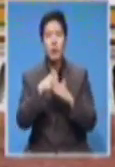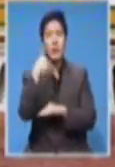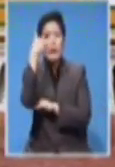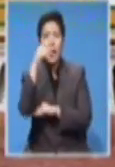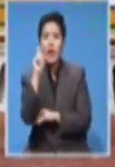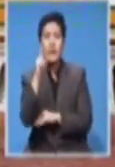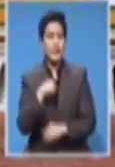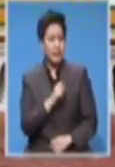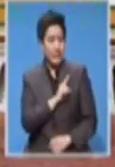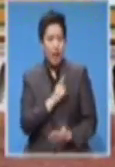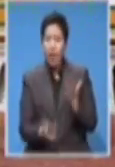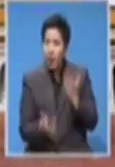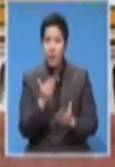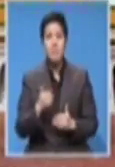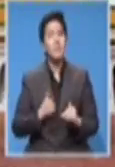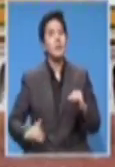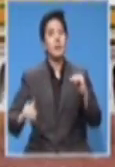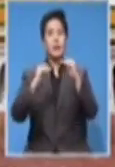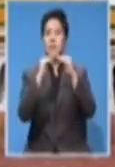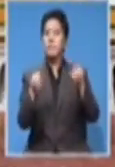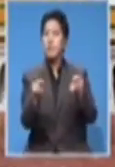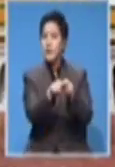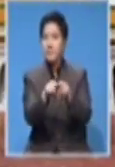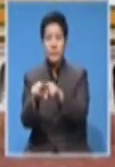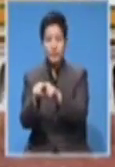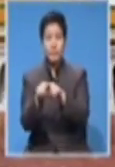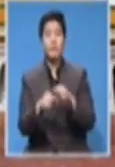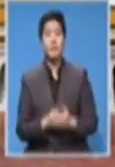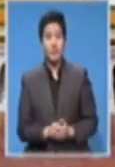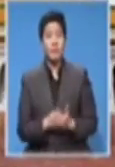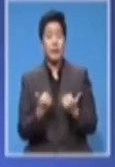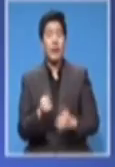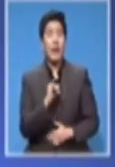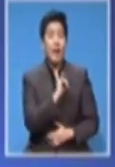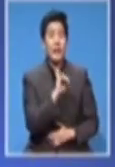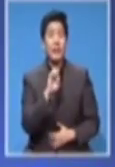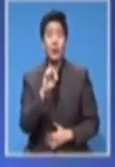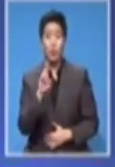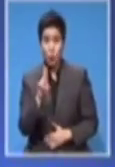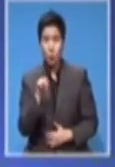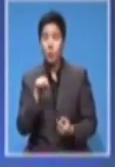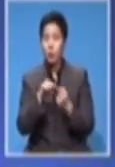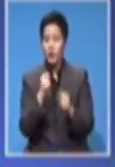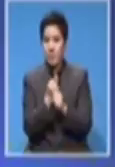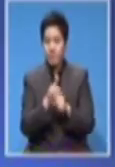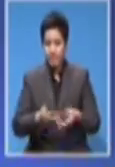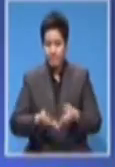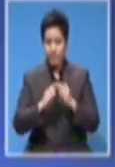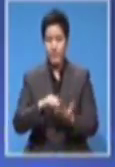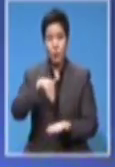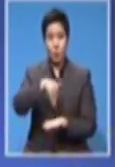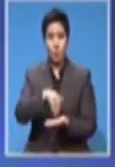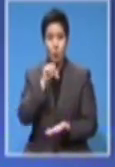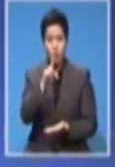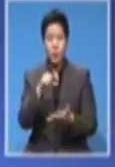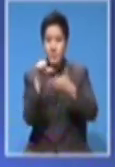ใดก็ตามนะครับก็เขามีสิทธิ์ในการดำรงชีวิตอยู่ทั้งสิ้นนะครับในเรื่องIUUนั้นรัฐบาลได้ดำเนินการจัดตั้งศูนย์บัญชาการแก้ไขปัญ